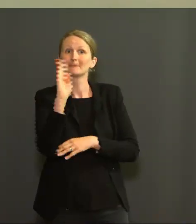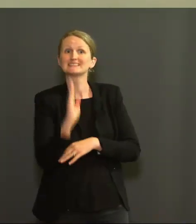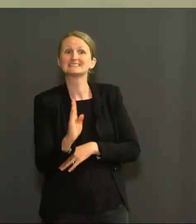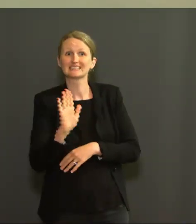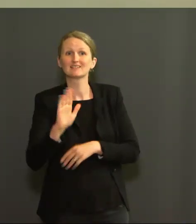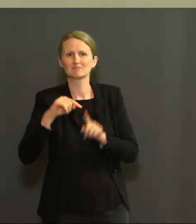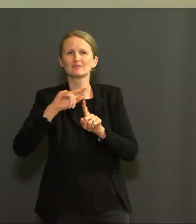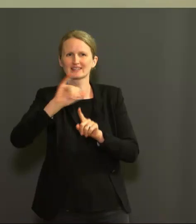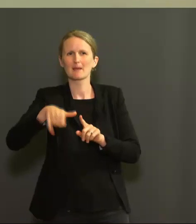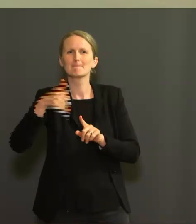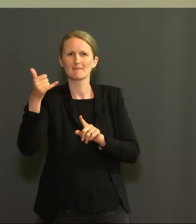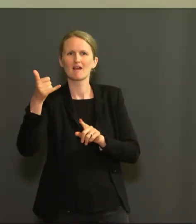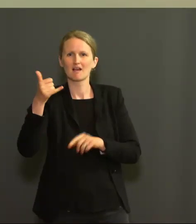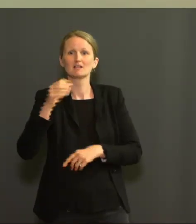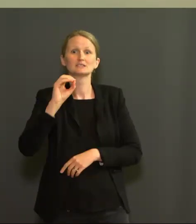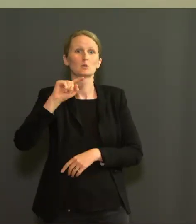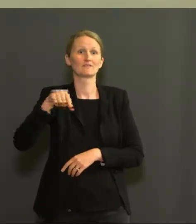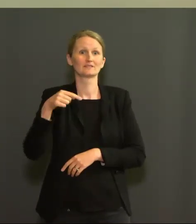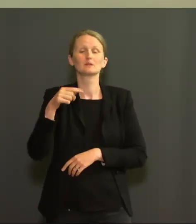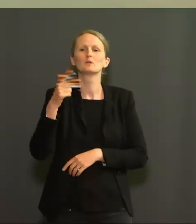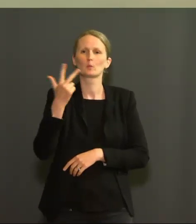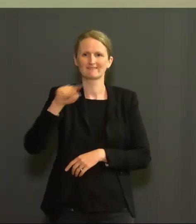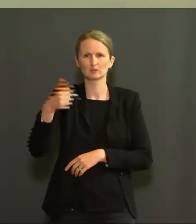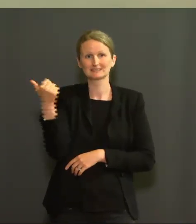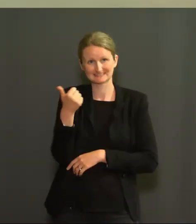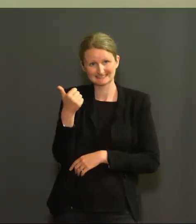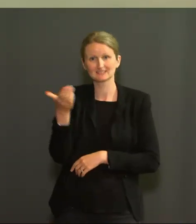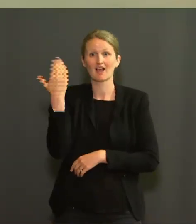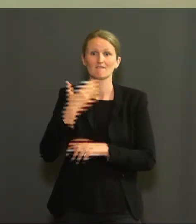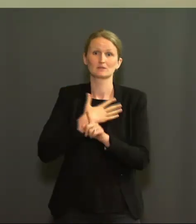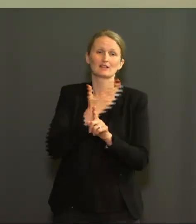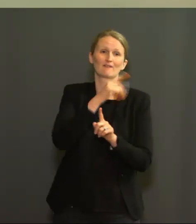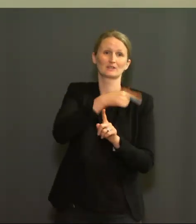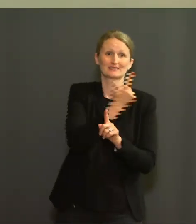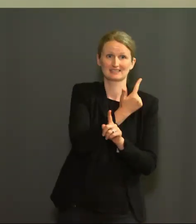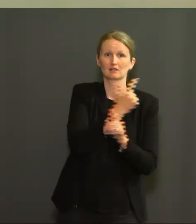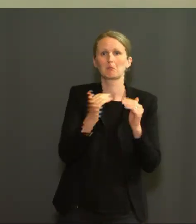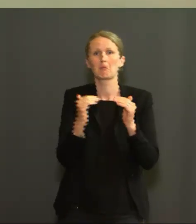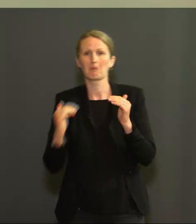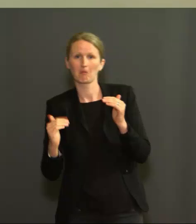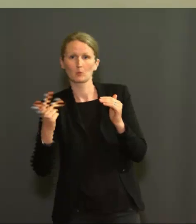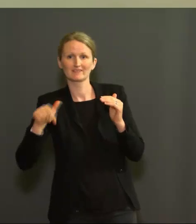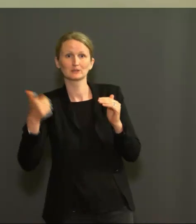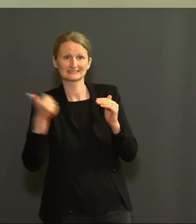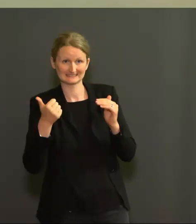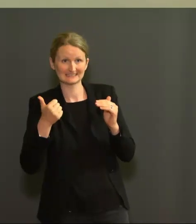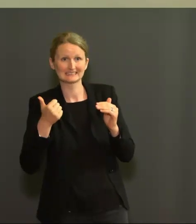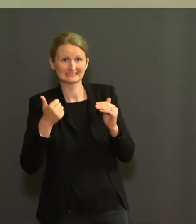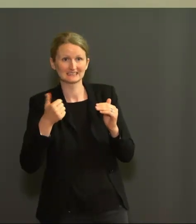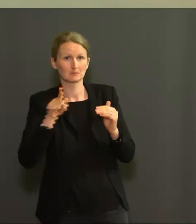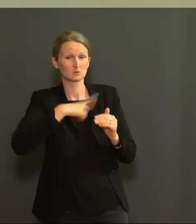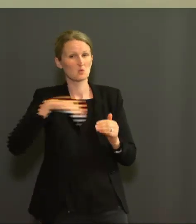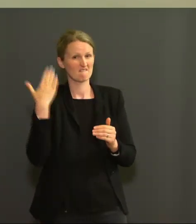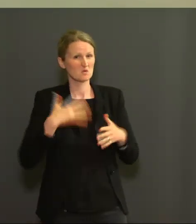de 9,7%. Mais on a ce que l'on pensait avoir, ce que l'on craignait d'une certaine manière, une augmentation lente,